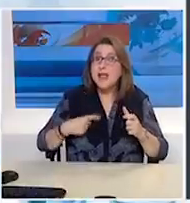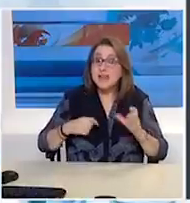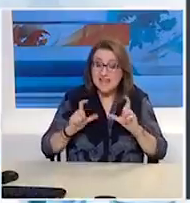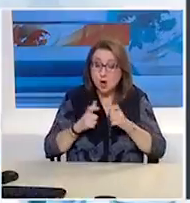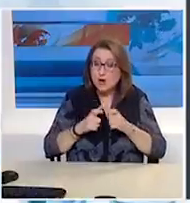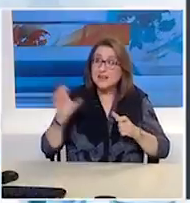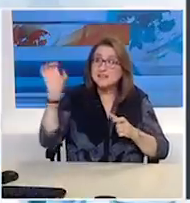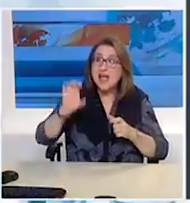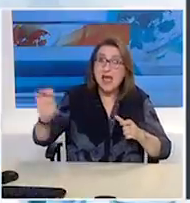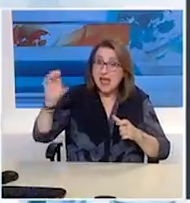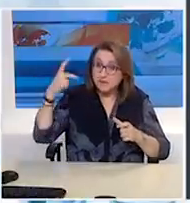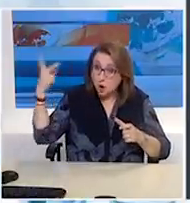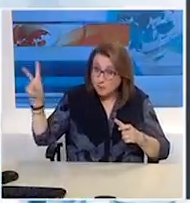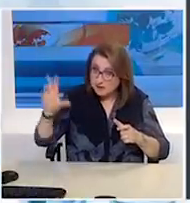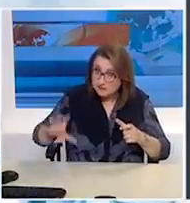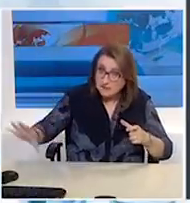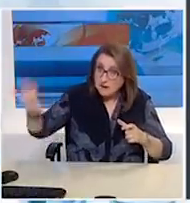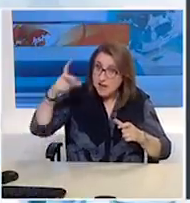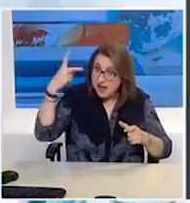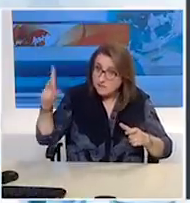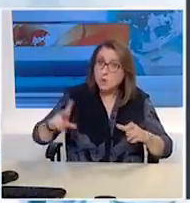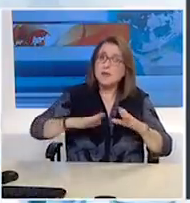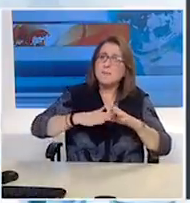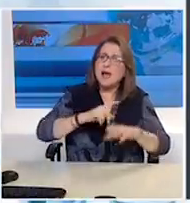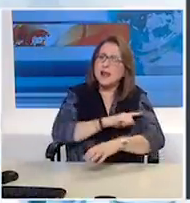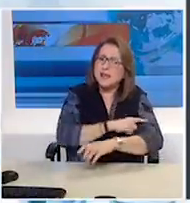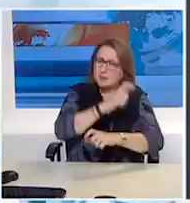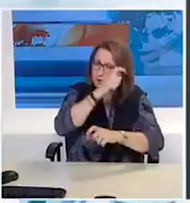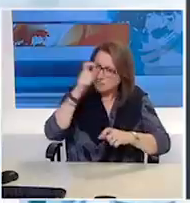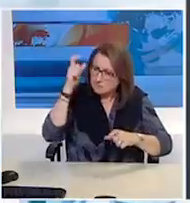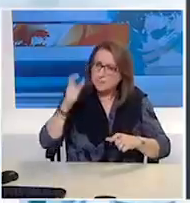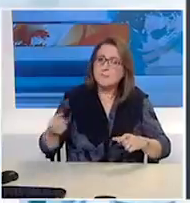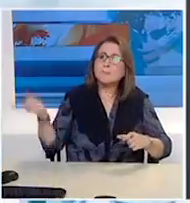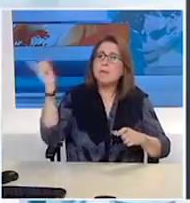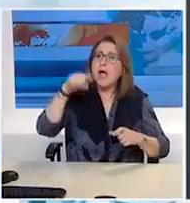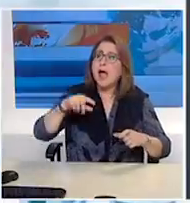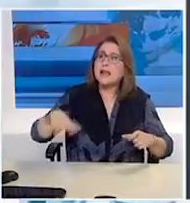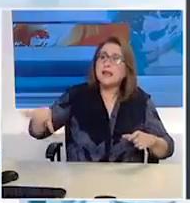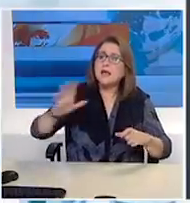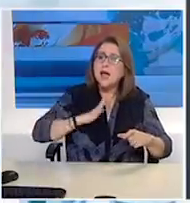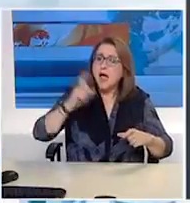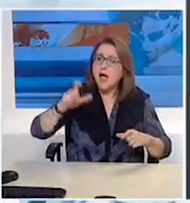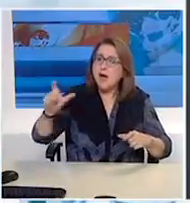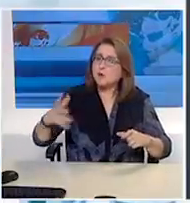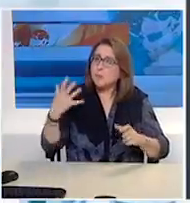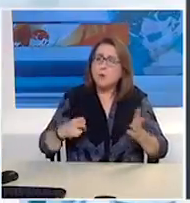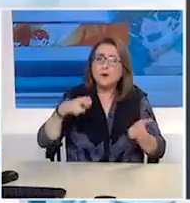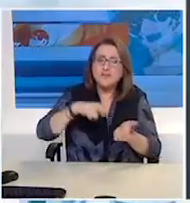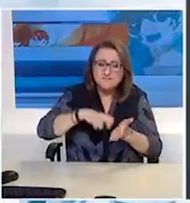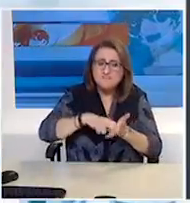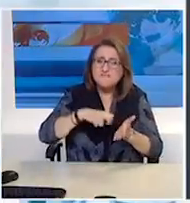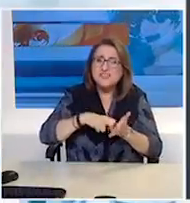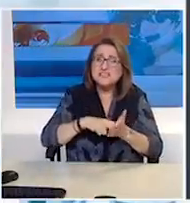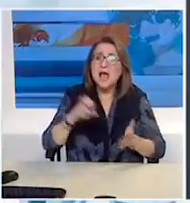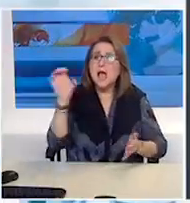χωρών συνθήκης Σέγγεν, υγειονομικό προσωπικό, πολίτες τρίτων χωρών που έχουν μακράς διάρκειας άδεια βίζα σε